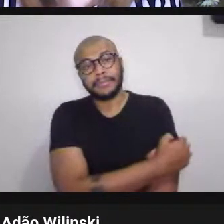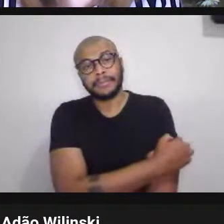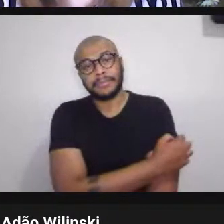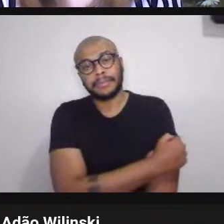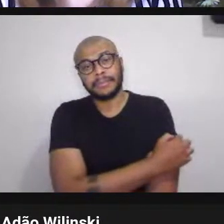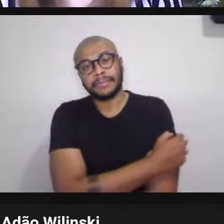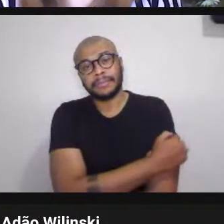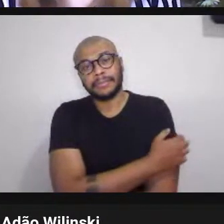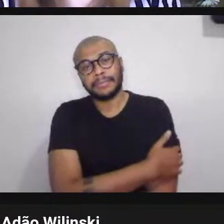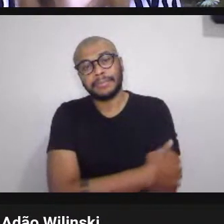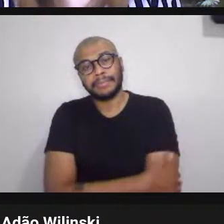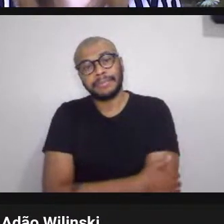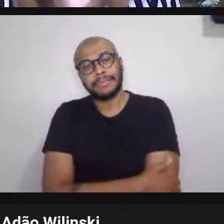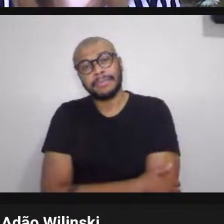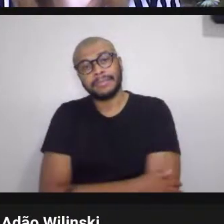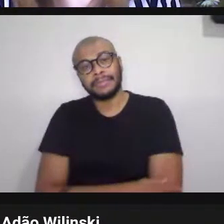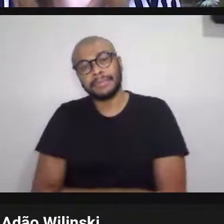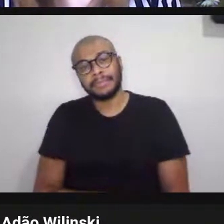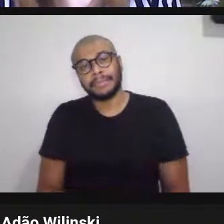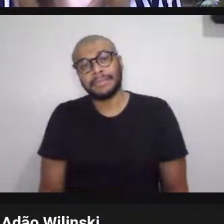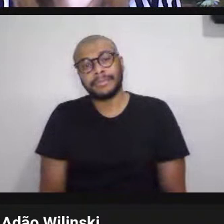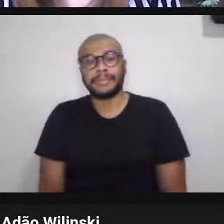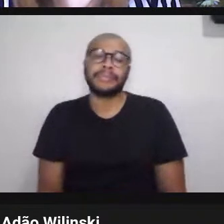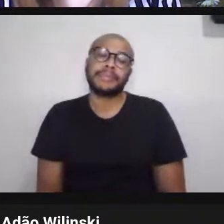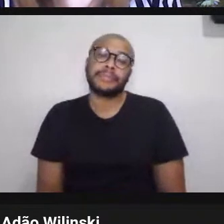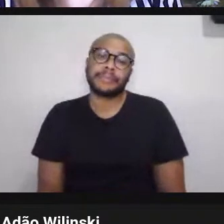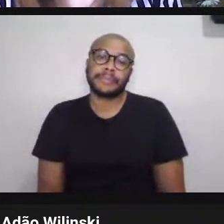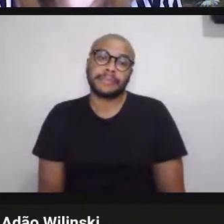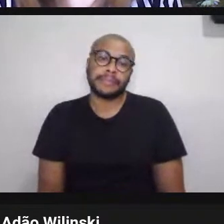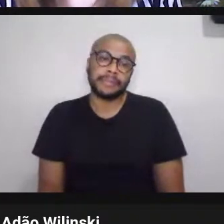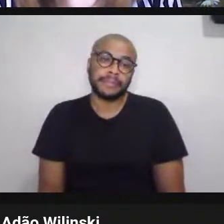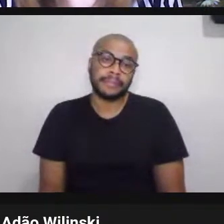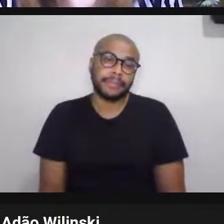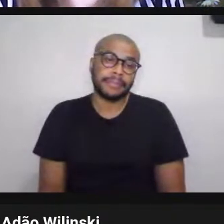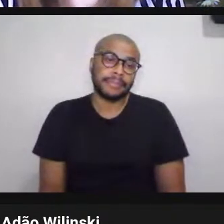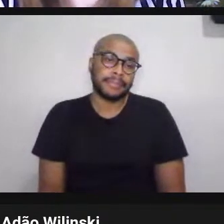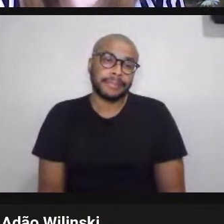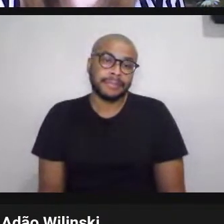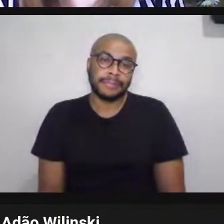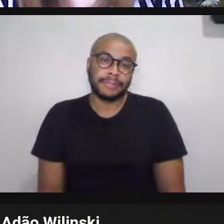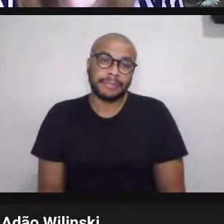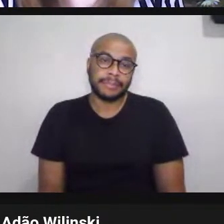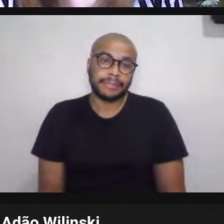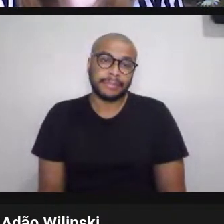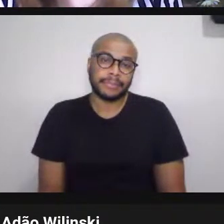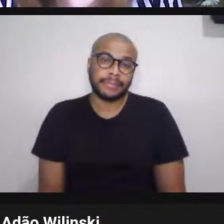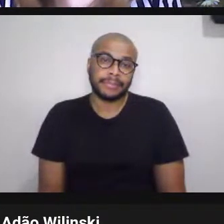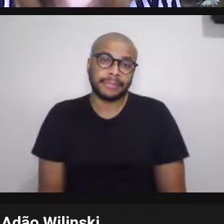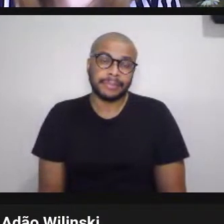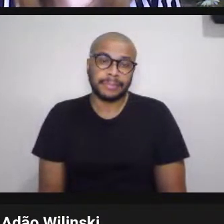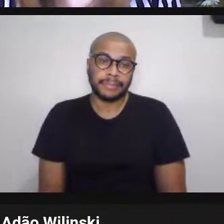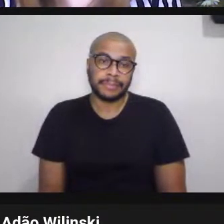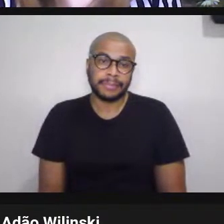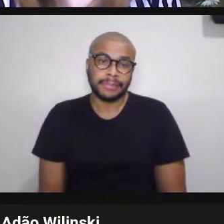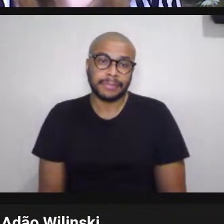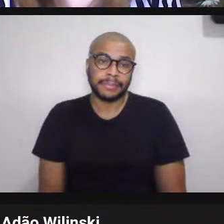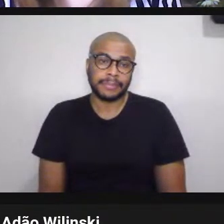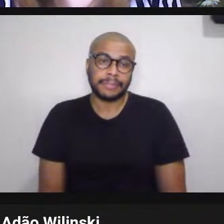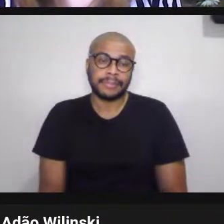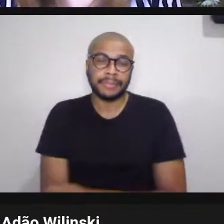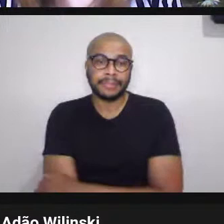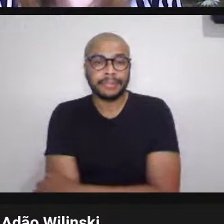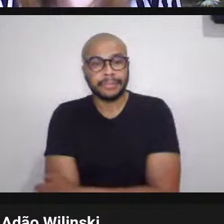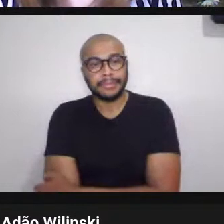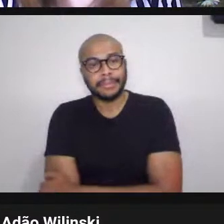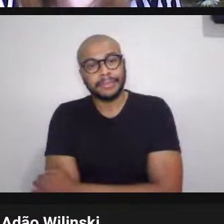No, albo zupełnie inaczej, albo po prostu jakaś podstawa na Wil, która może być i rdzenna polska,